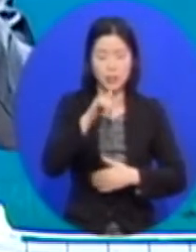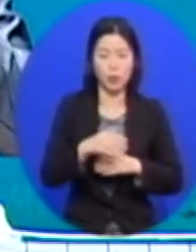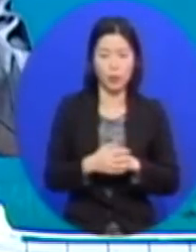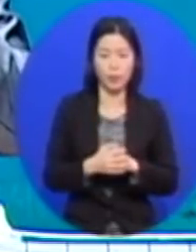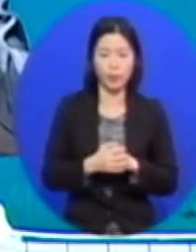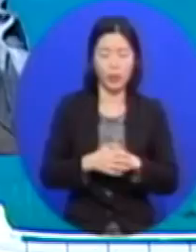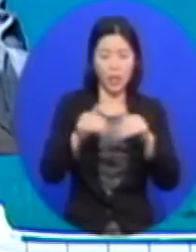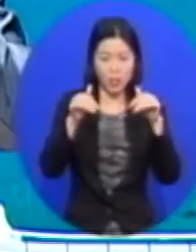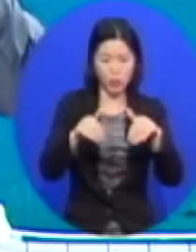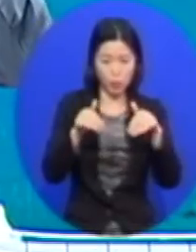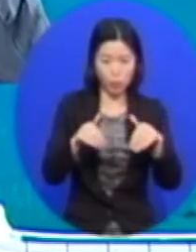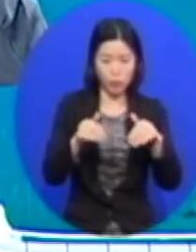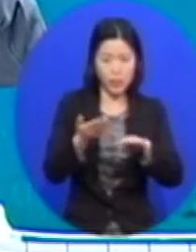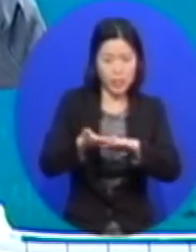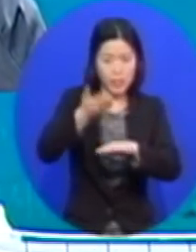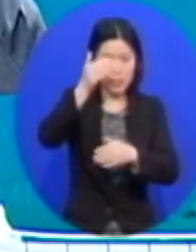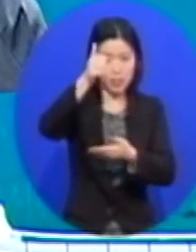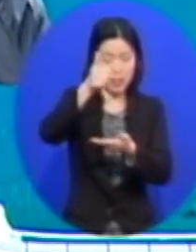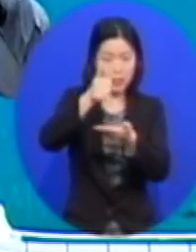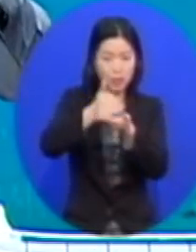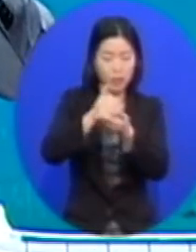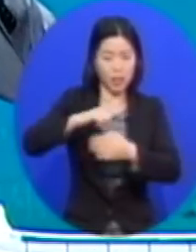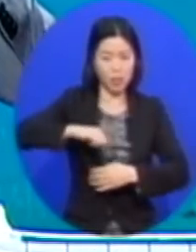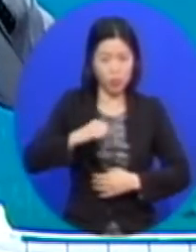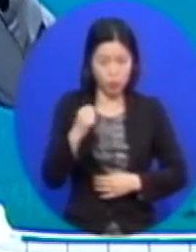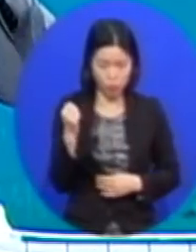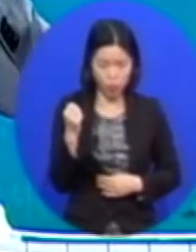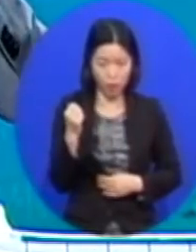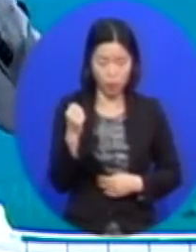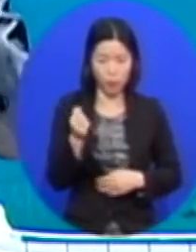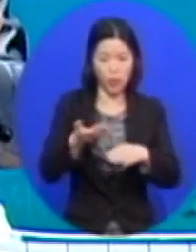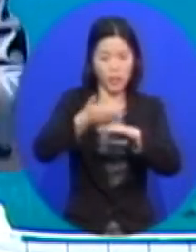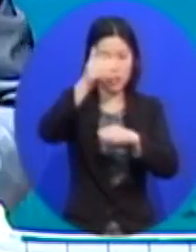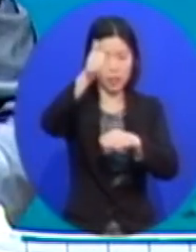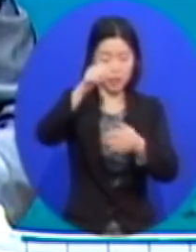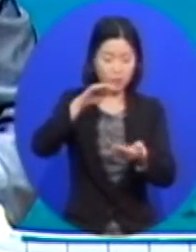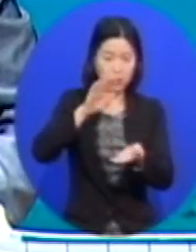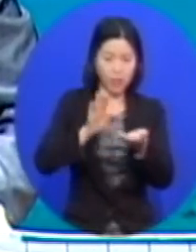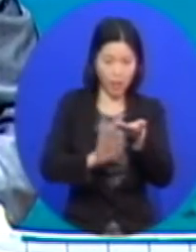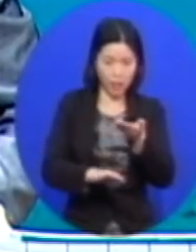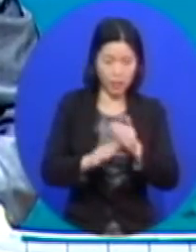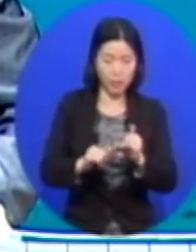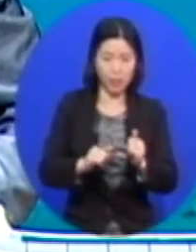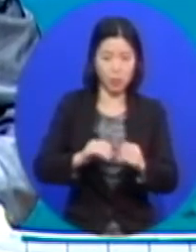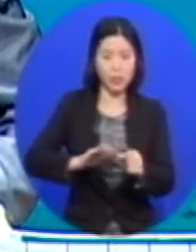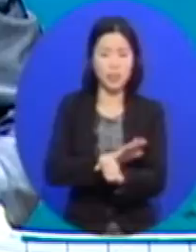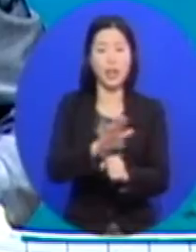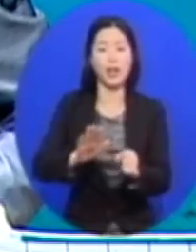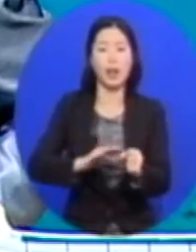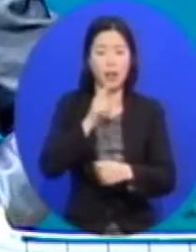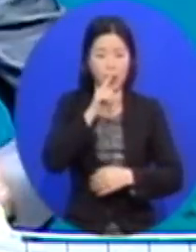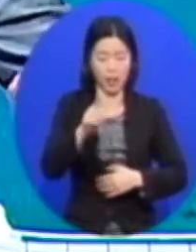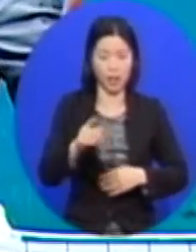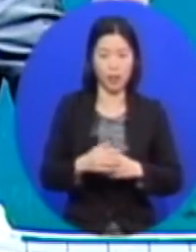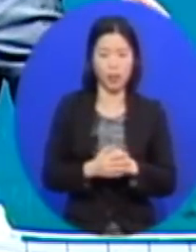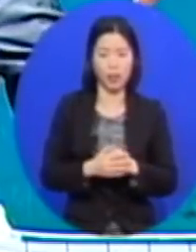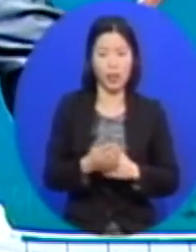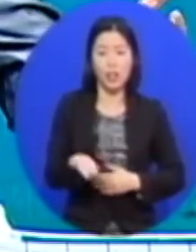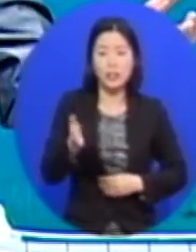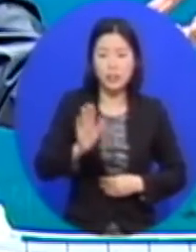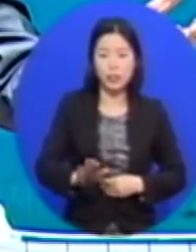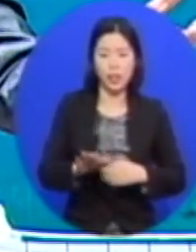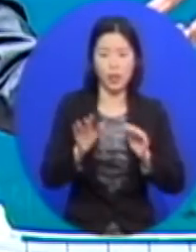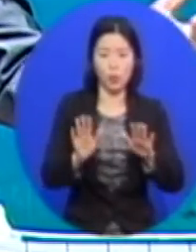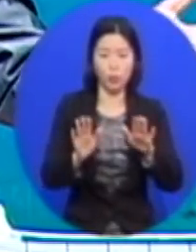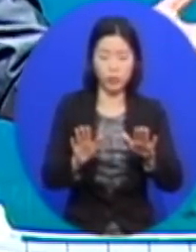아 종 은 상전 에게 순종하고 창 저는 종을 사랑하라 하는 겁니다 그런데 오늘